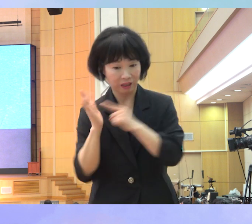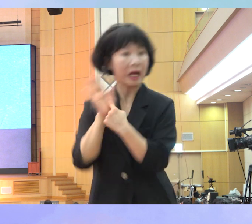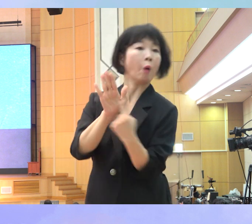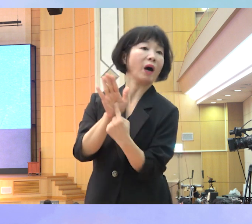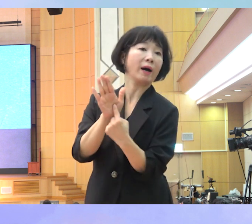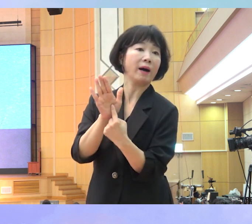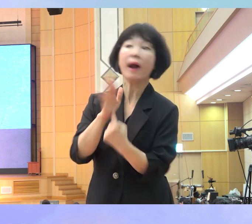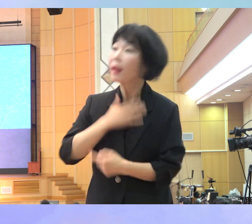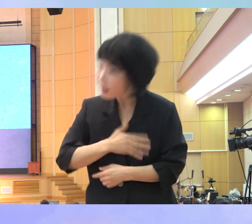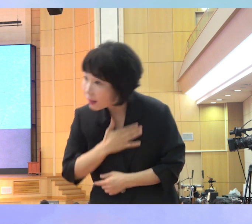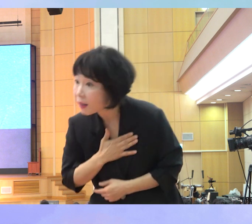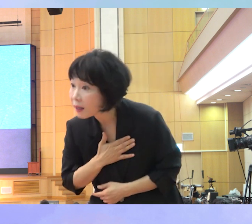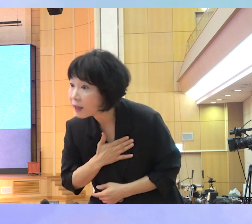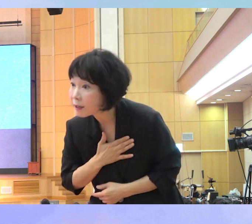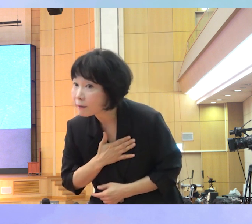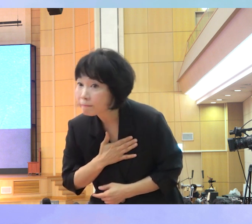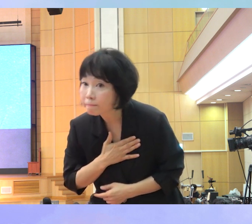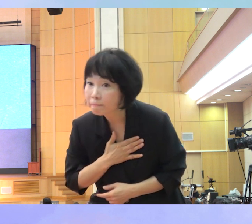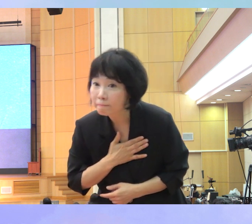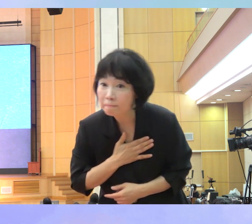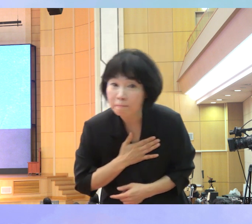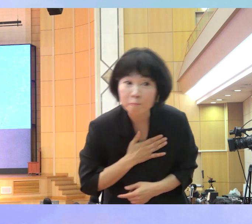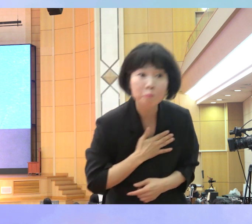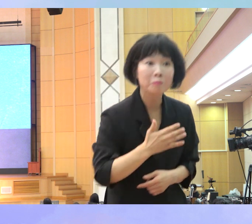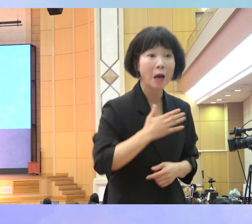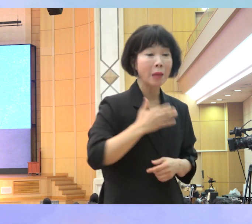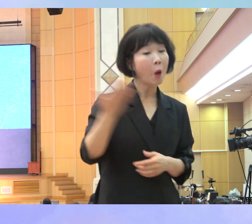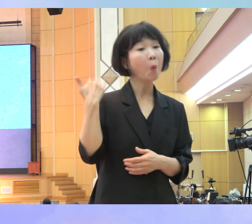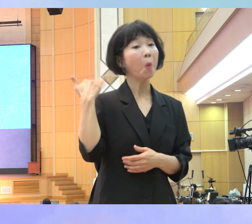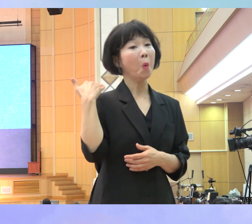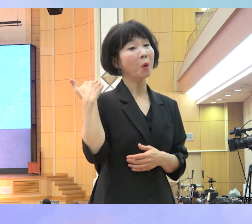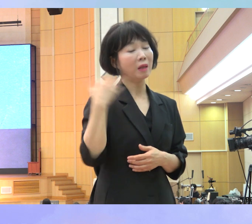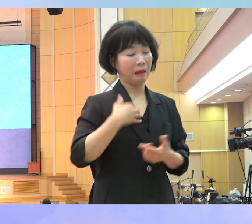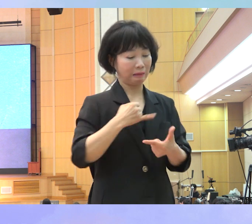얼마 전에 우리 아이들과 함께